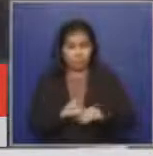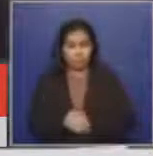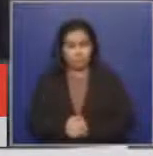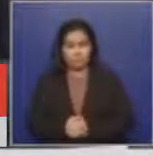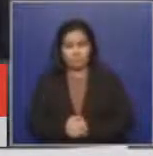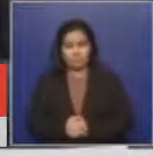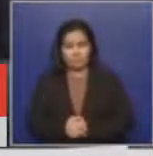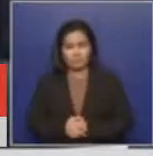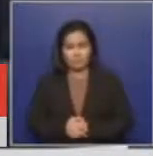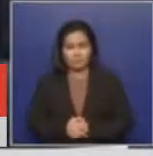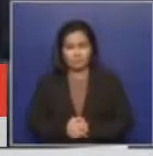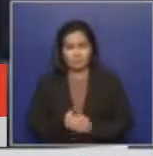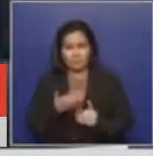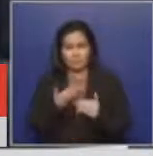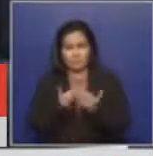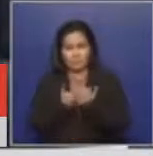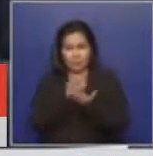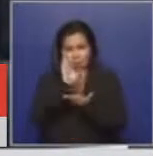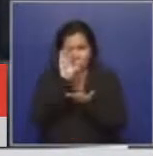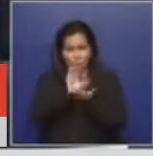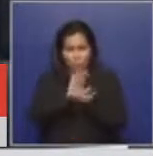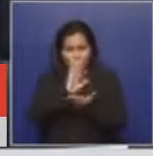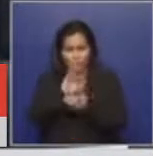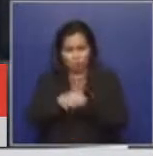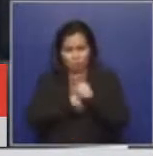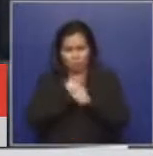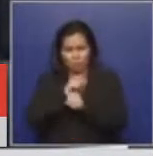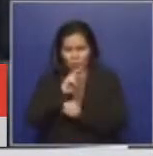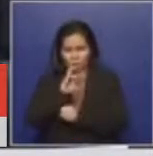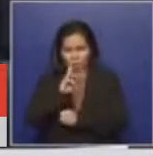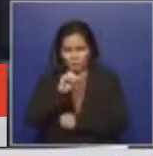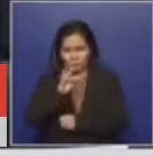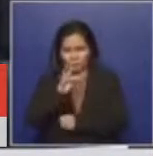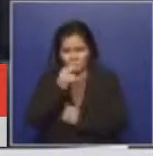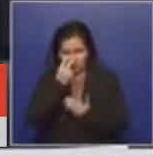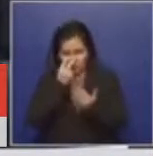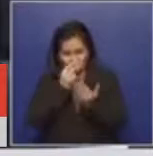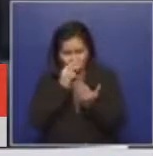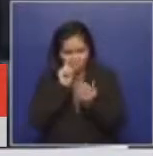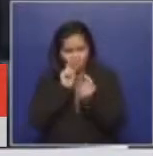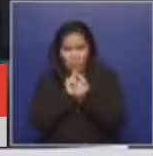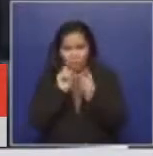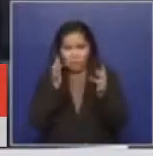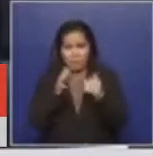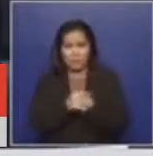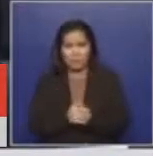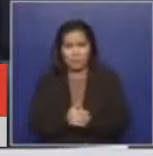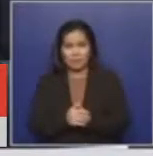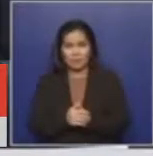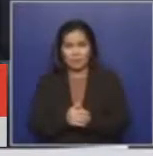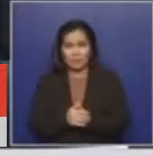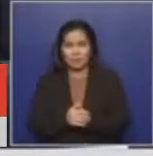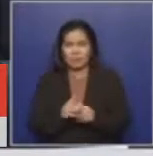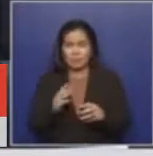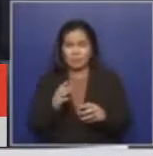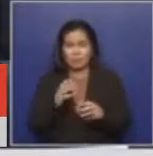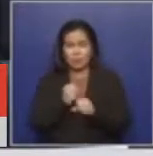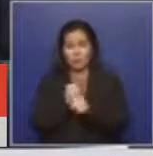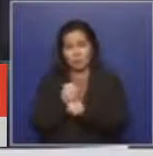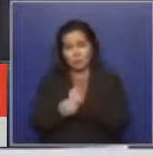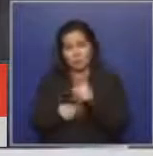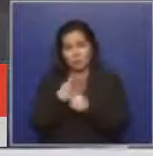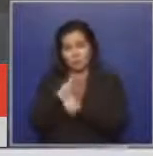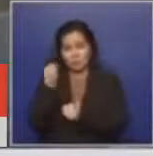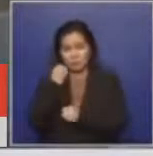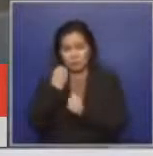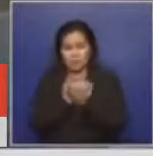าณฉบับนี้ก็ไม่ได้แจ้งไว้นะครับแล้วก็ขอสรุปนะครับว่า 1. งบน้อยนะครับเหมือนกับทุกปีไม่มีอะ